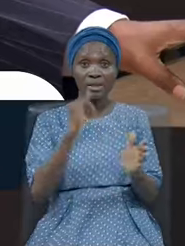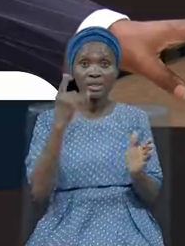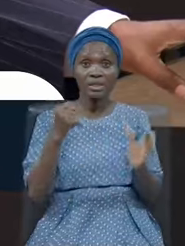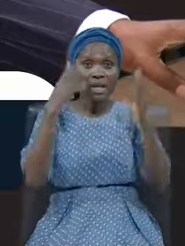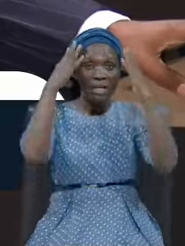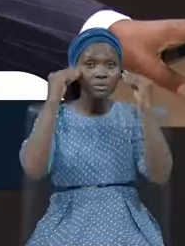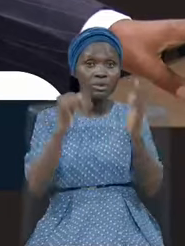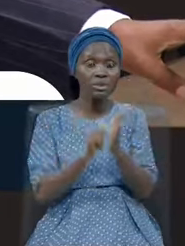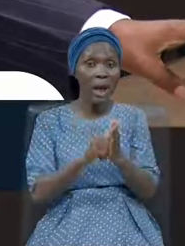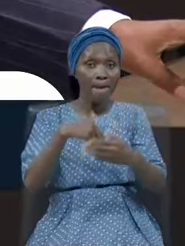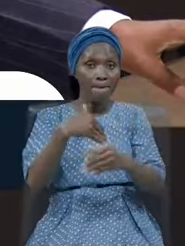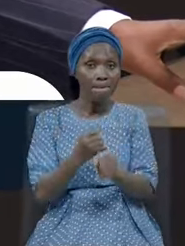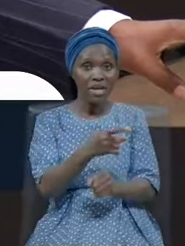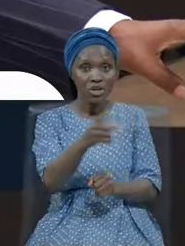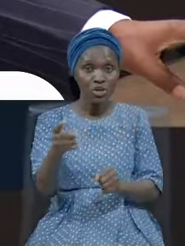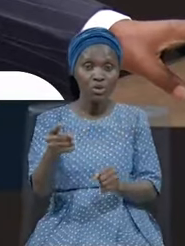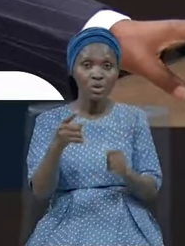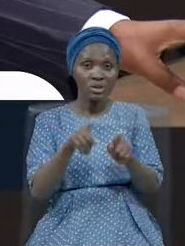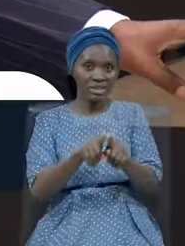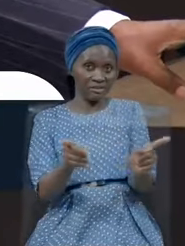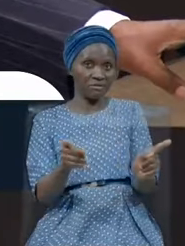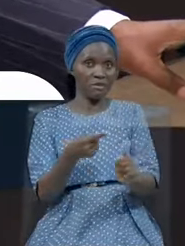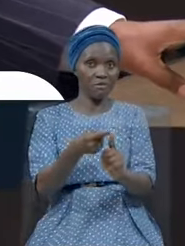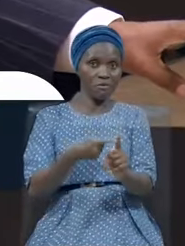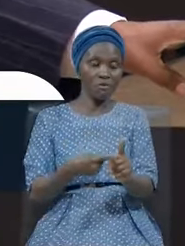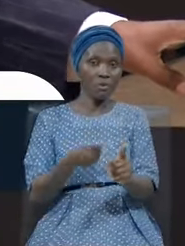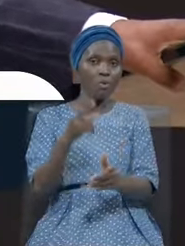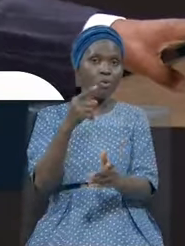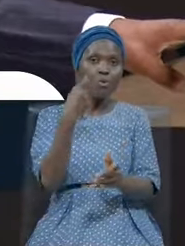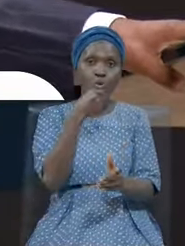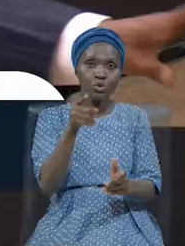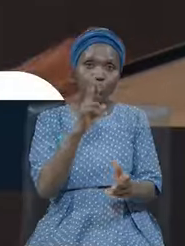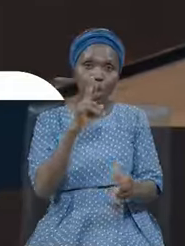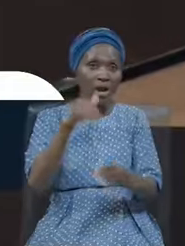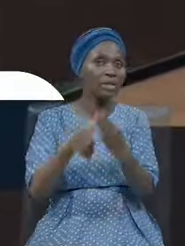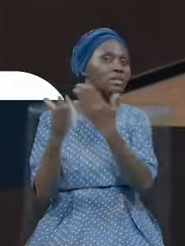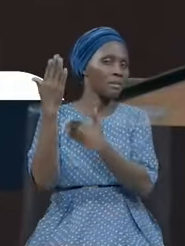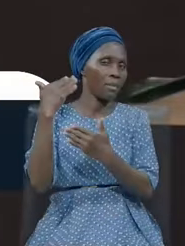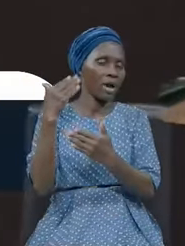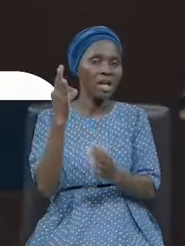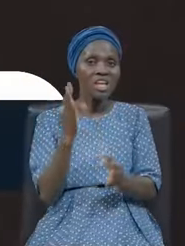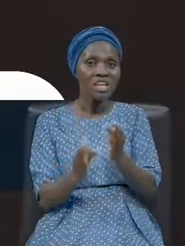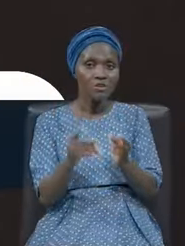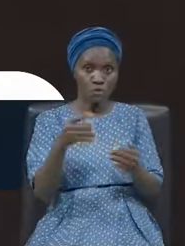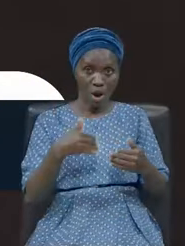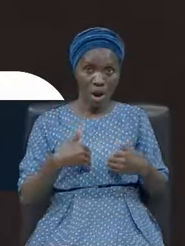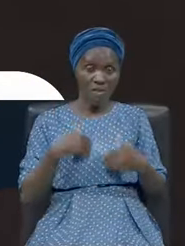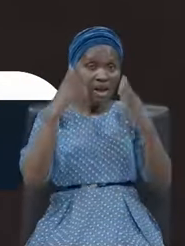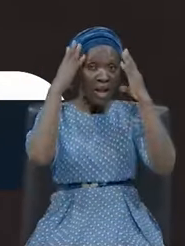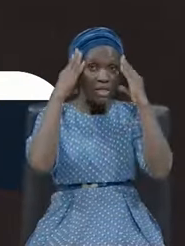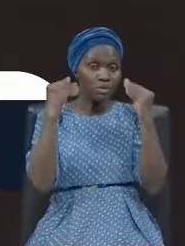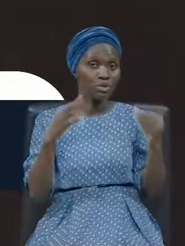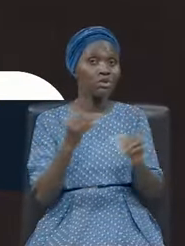qui vous rend différent de ce que vous étz vous étiez dans le passé vous avez fait l'expérience du